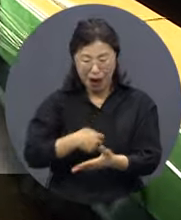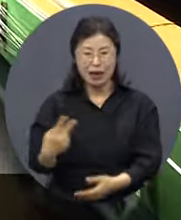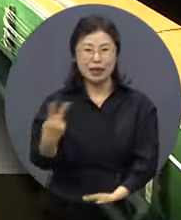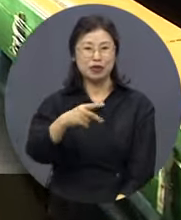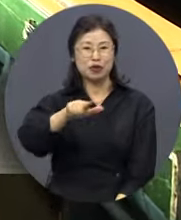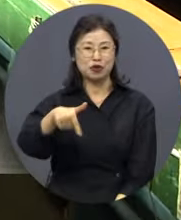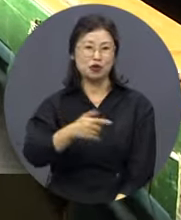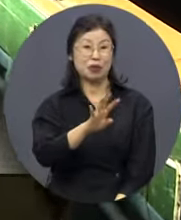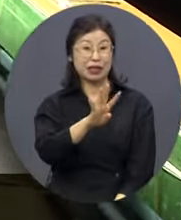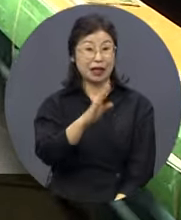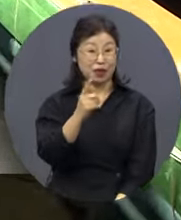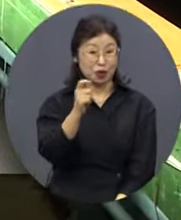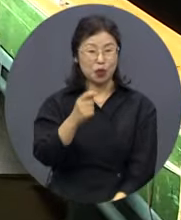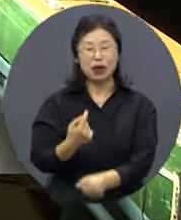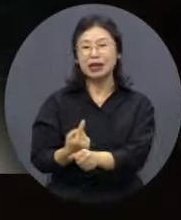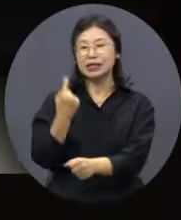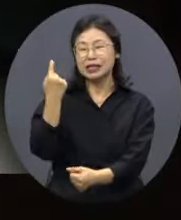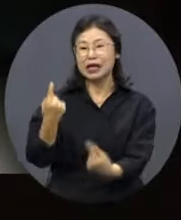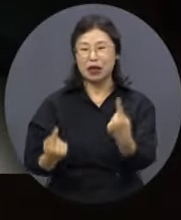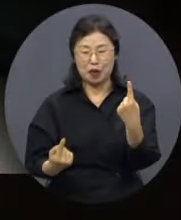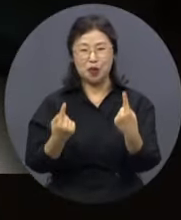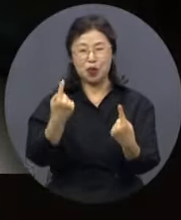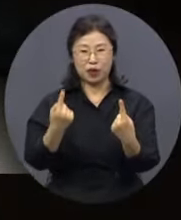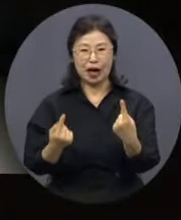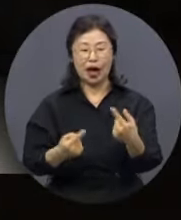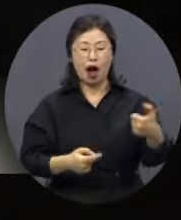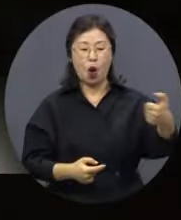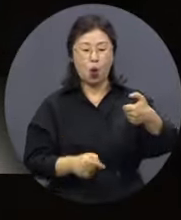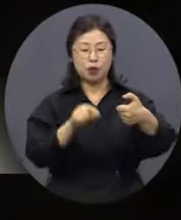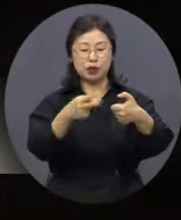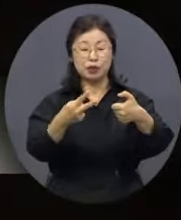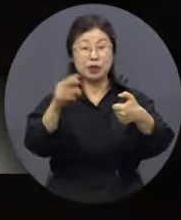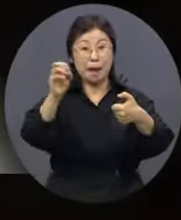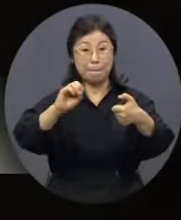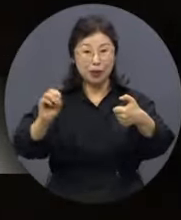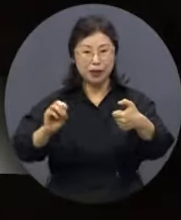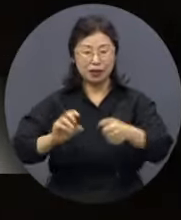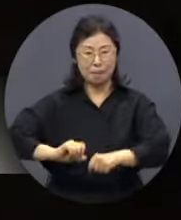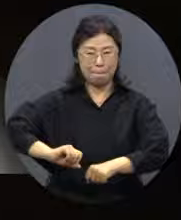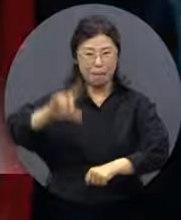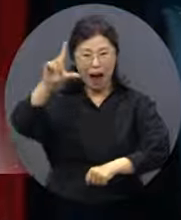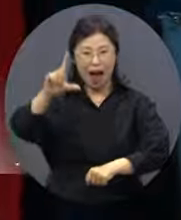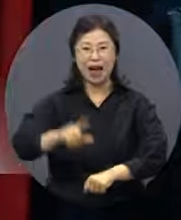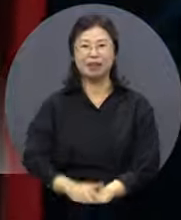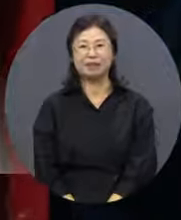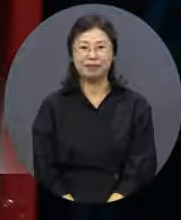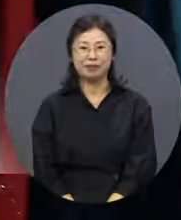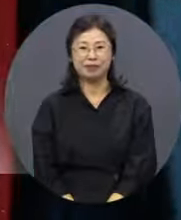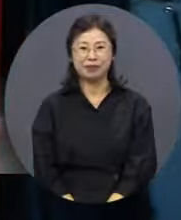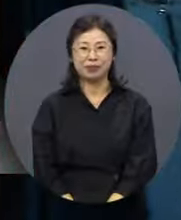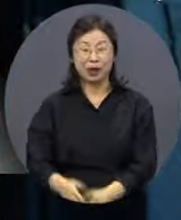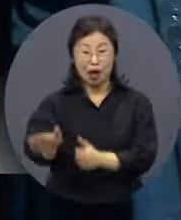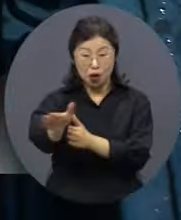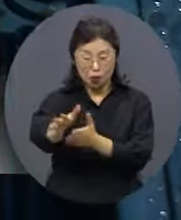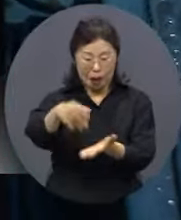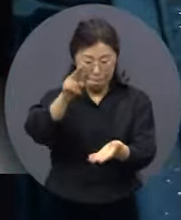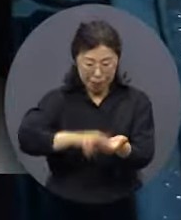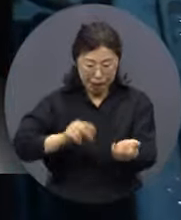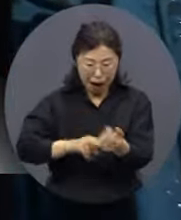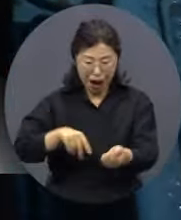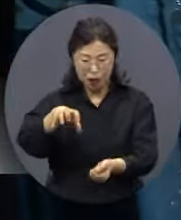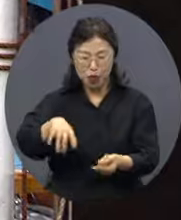2604 T5 지난해 같은 기간보다 50.2% 급증했습니다 위판 1도